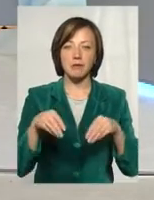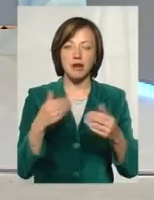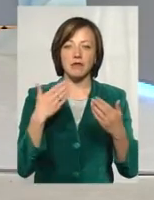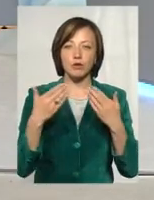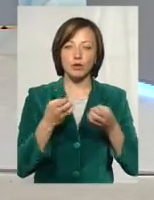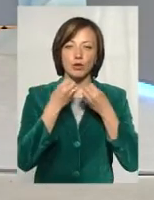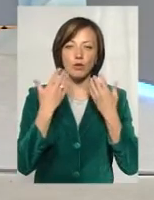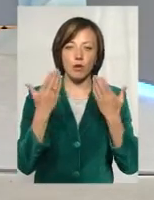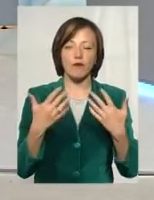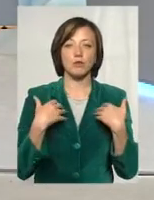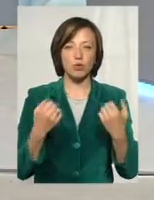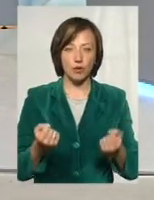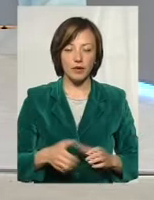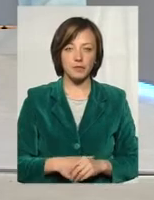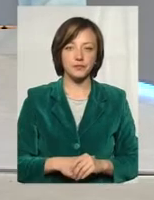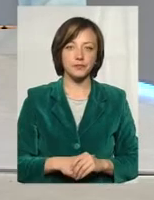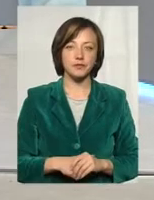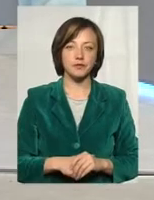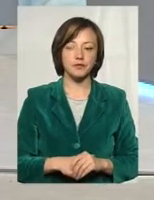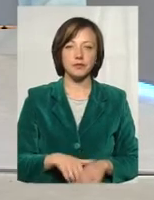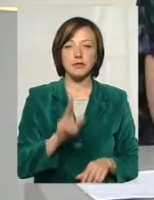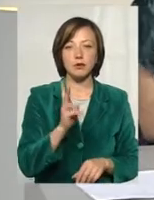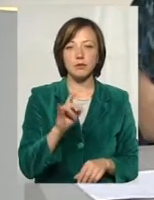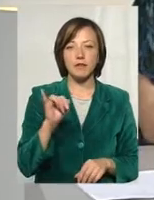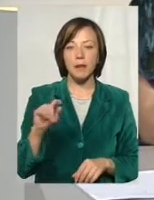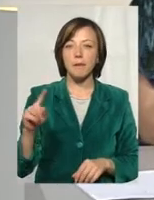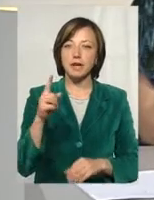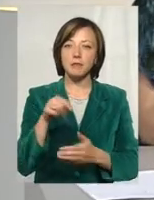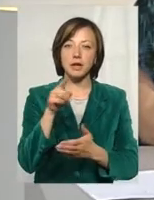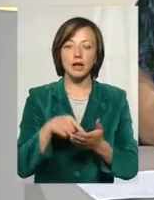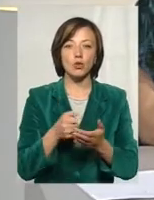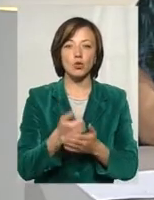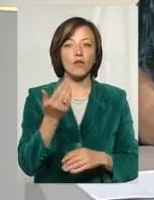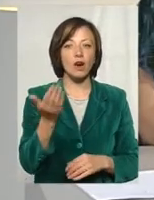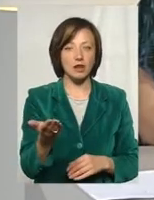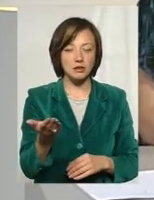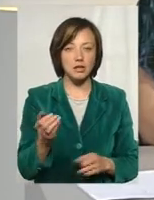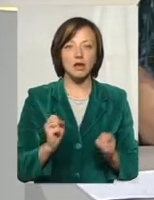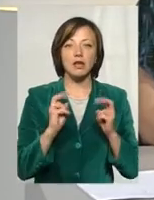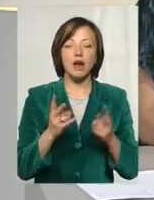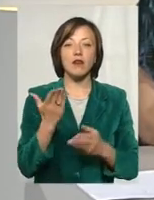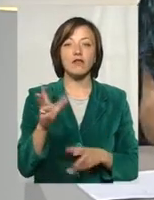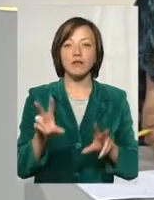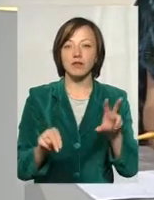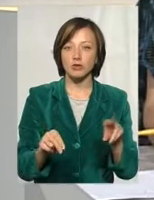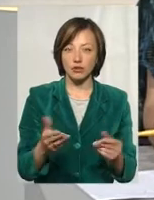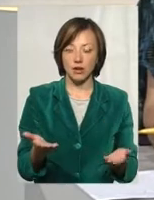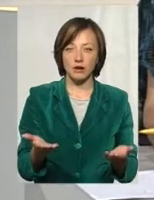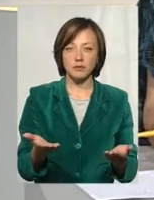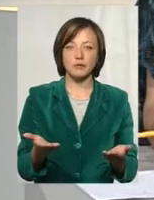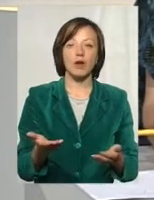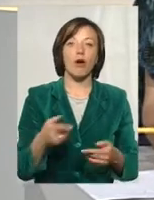здоров'я, шановні гості. Власне, Кузьма Івановичу, перше питання все-таки до вас. Як ви говоримо